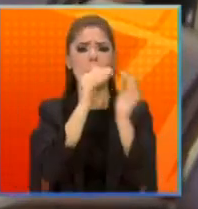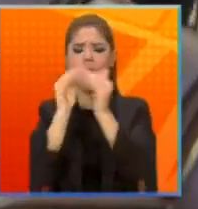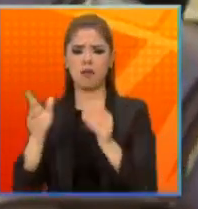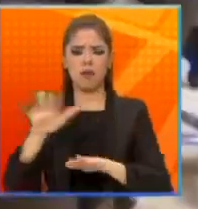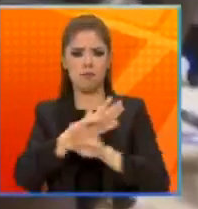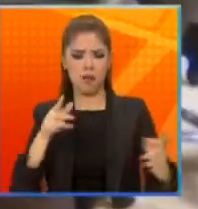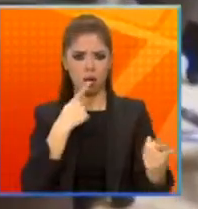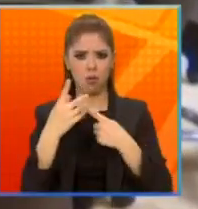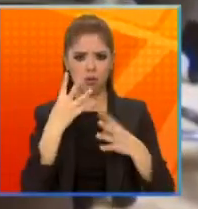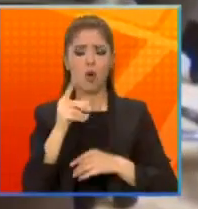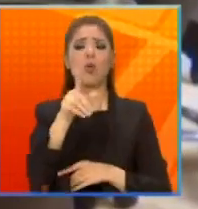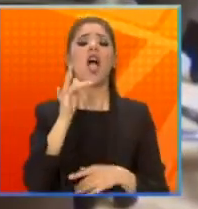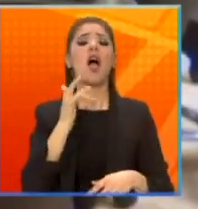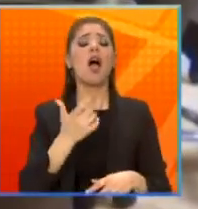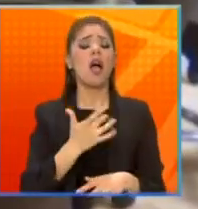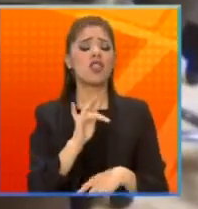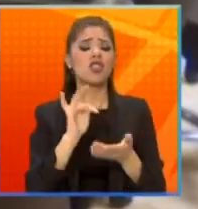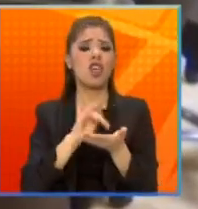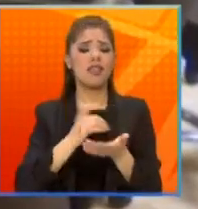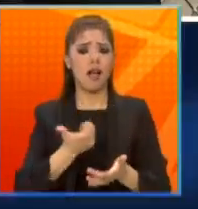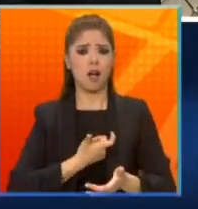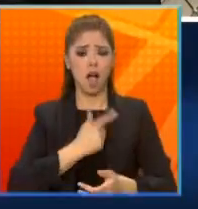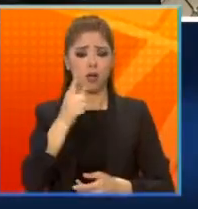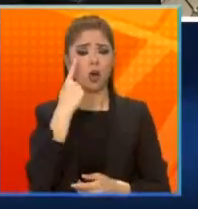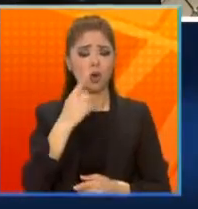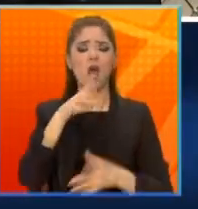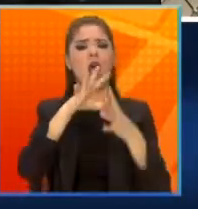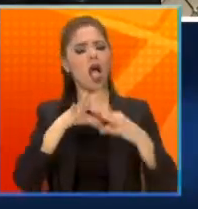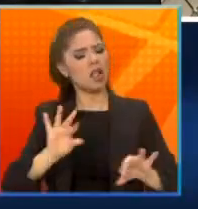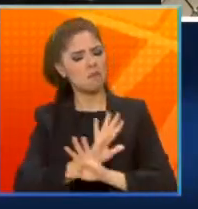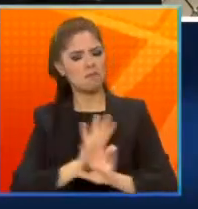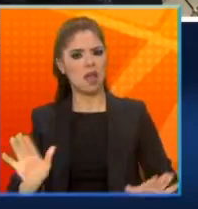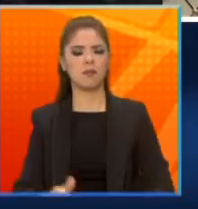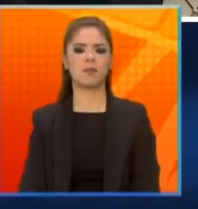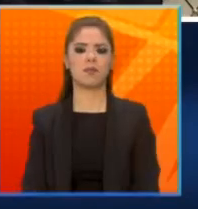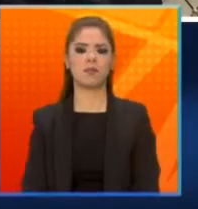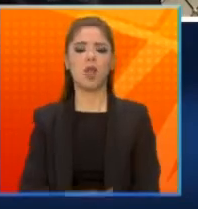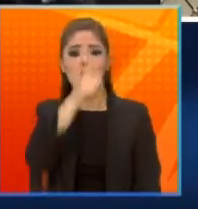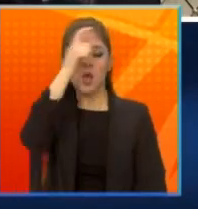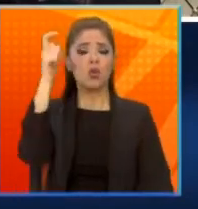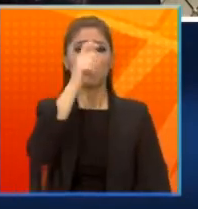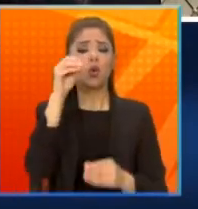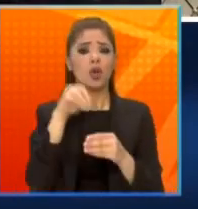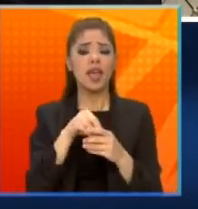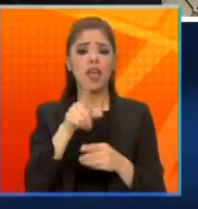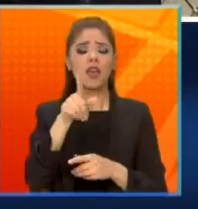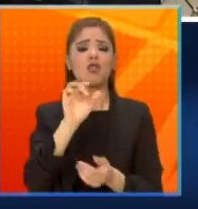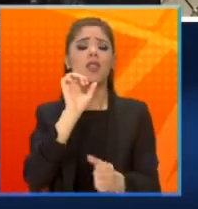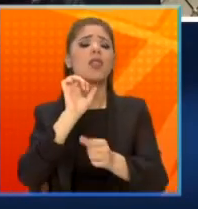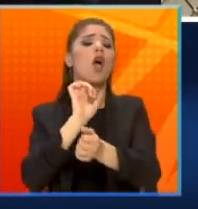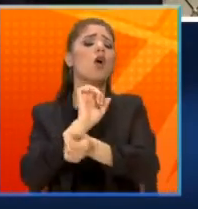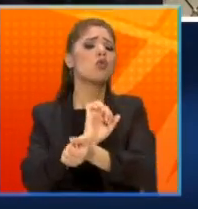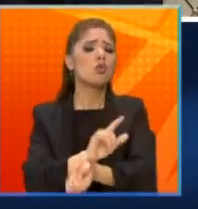oturuldu Ceza İnfaz düzenlemesiyle ilgili tasarı artık hazır Türkiye özellikte Tutuklu ve hükümlü sayısı